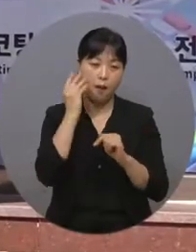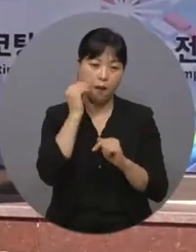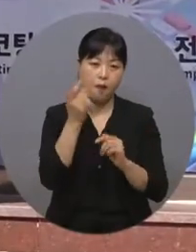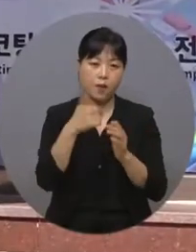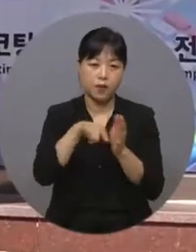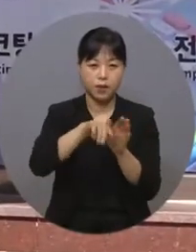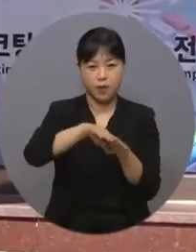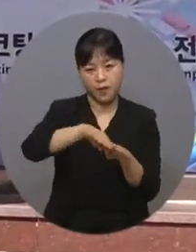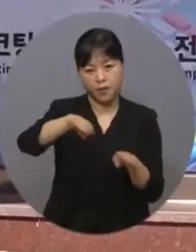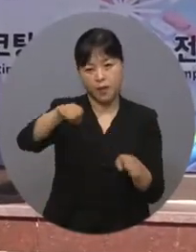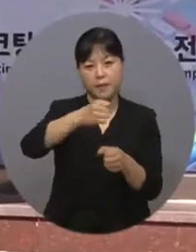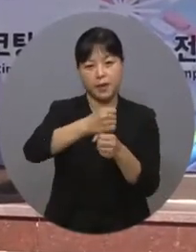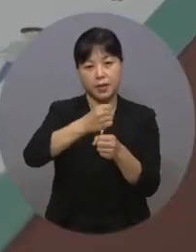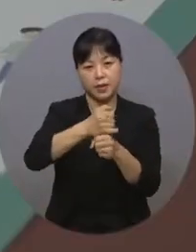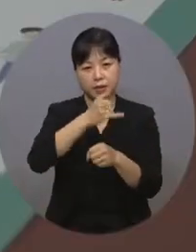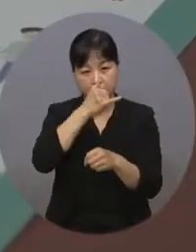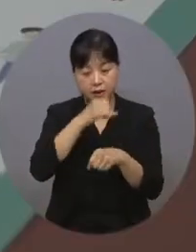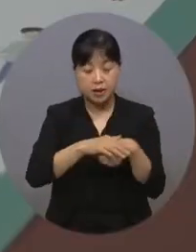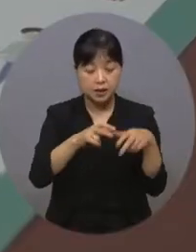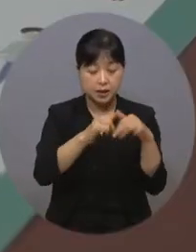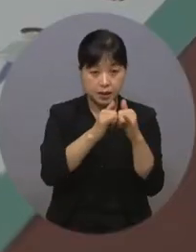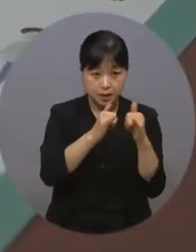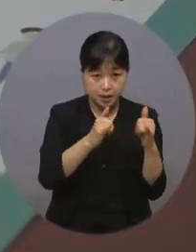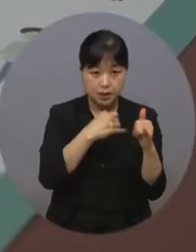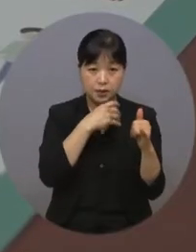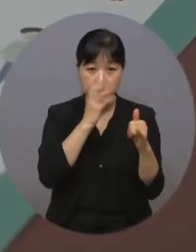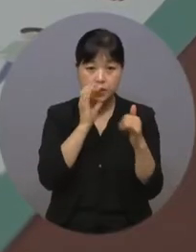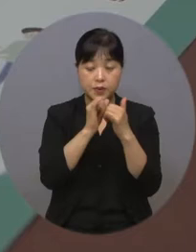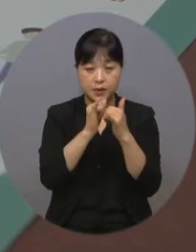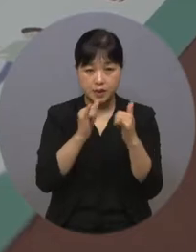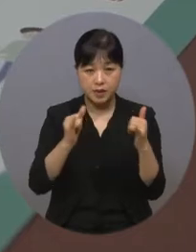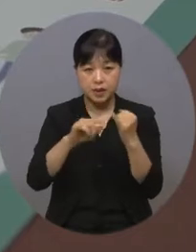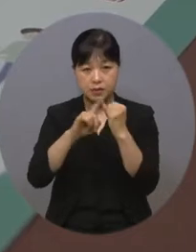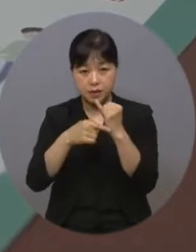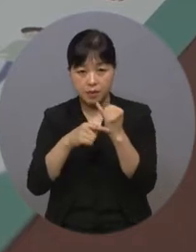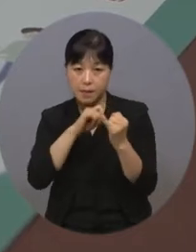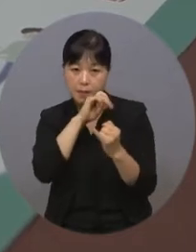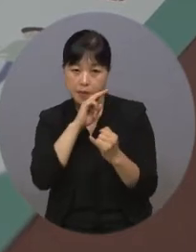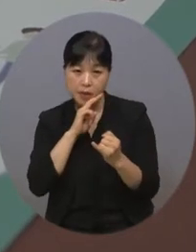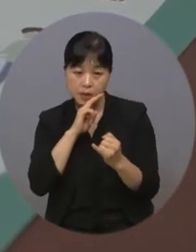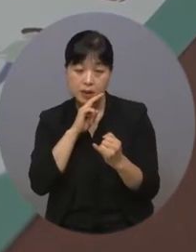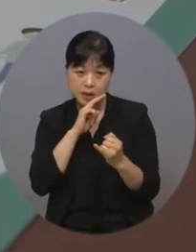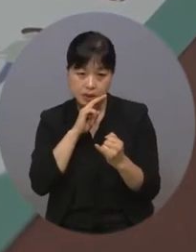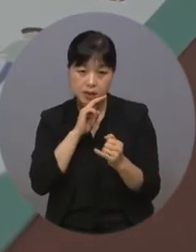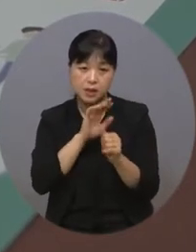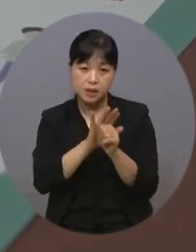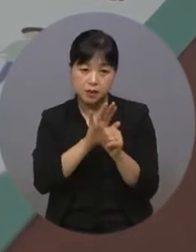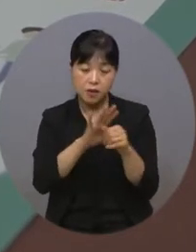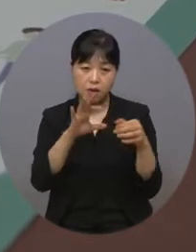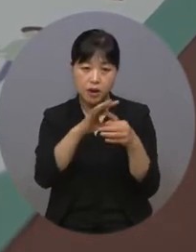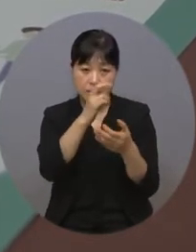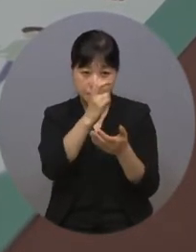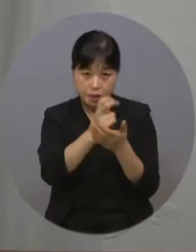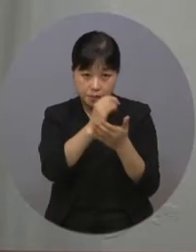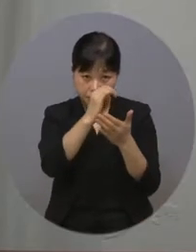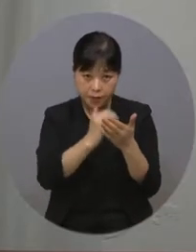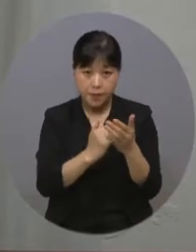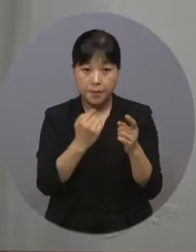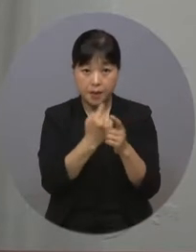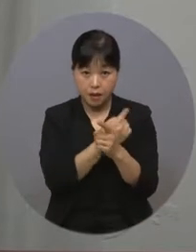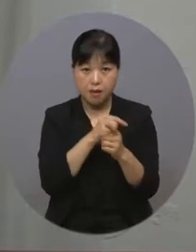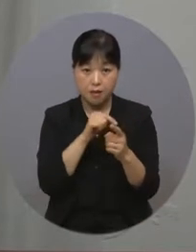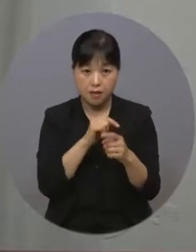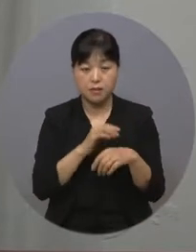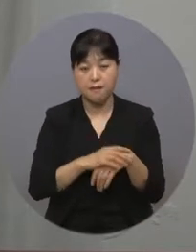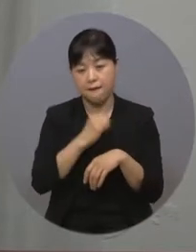한창입니다. 장애인, 노인, 임산부 등의 편의 증진 보장에 관한 법률 시행령의 개정으로